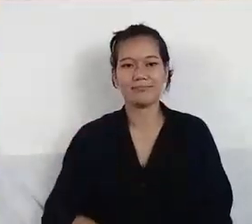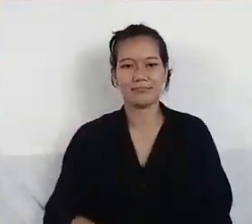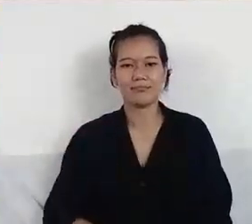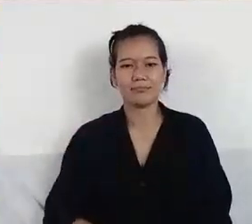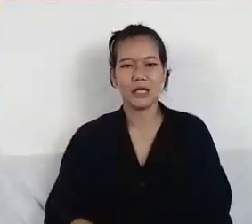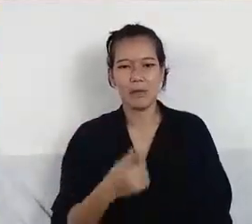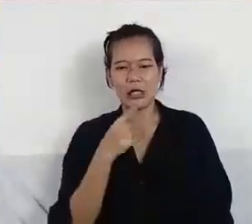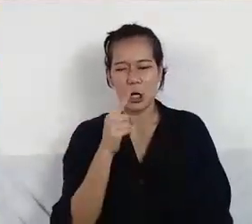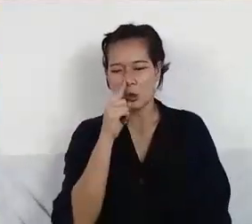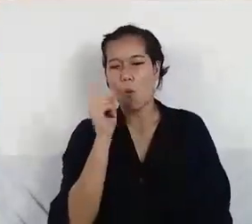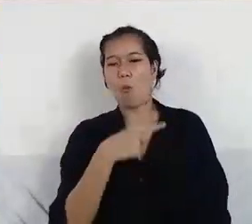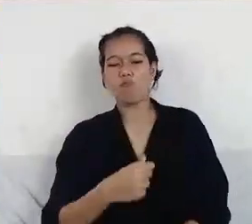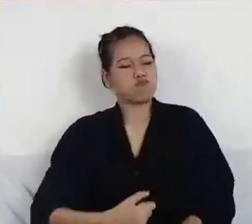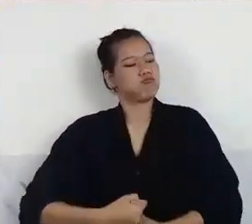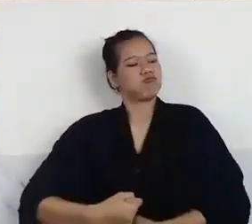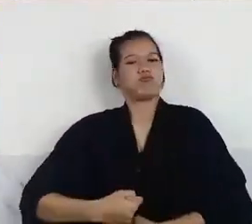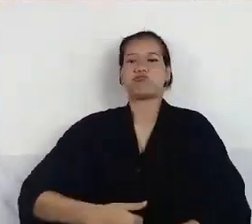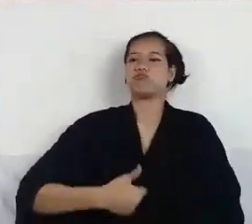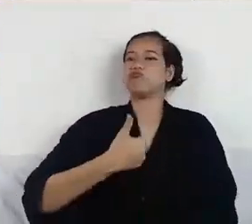Ojo sok,